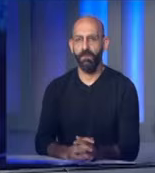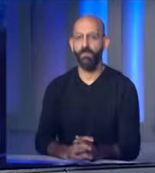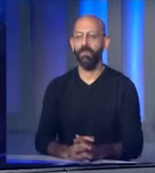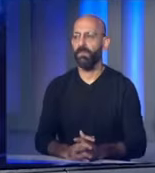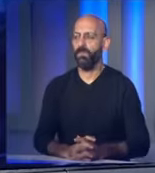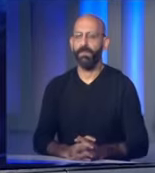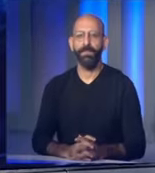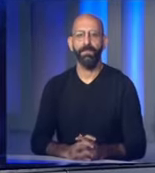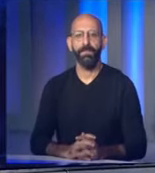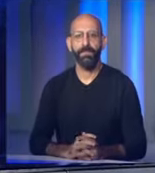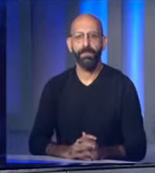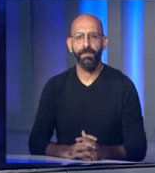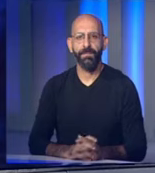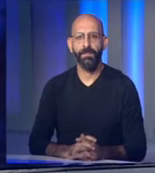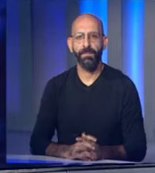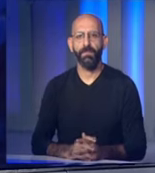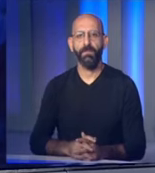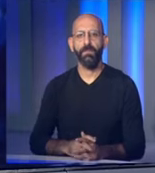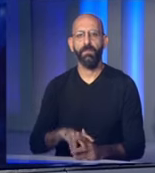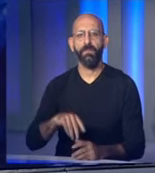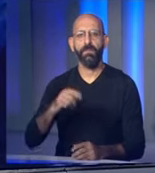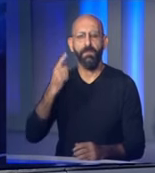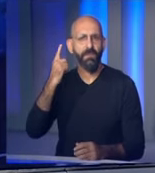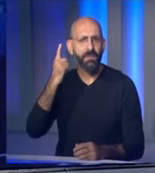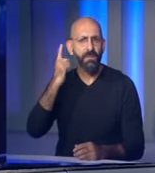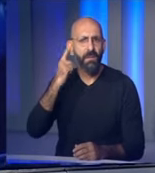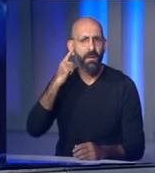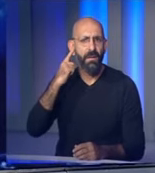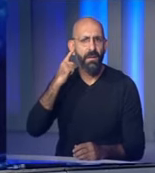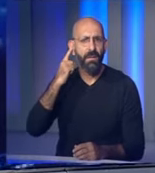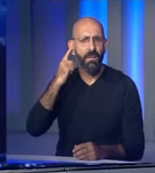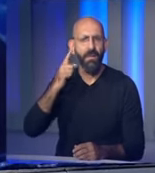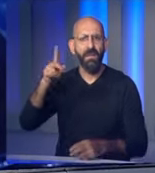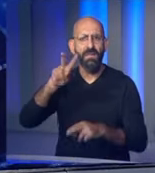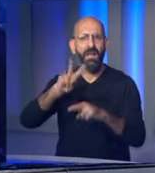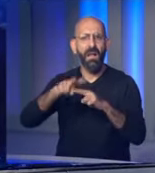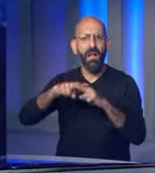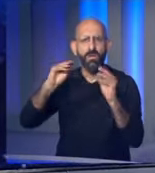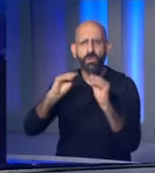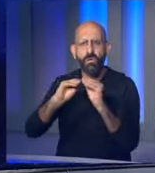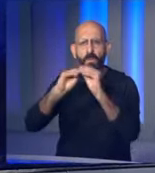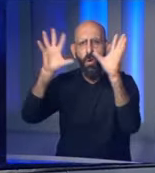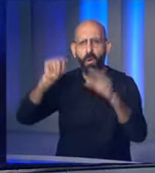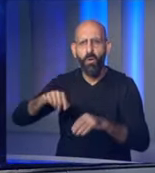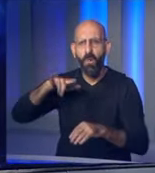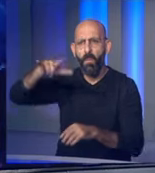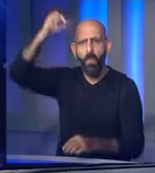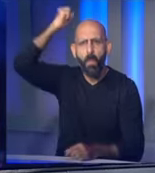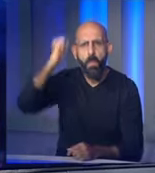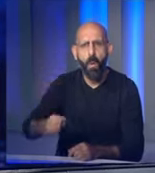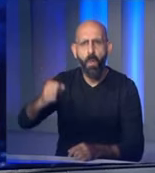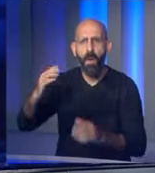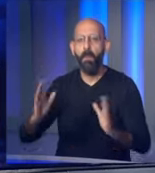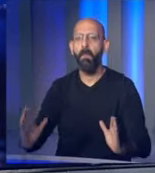شكرا الك محمد عبد الله حدثنا مباشره من البقاع الشمالي الطيران الحربي المعادي اغير فجرا على